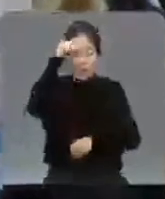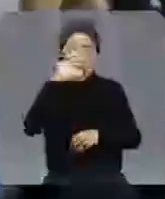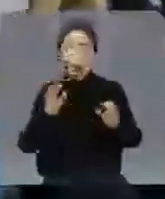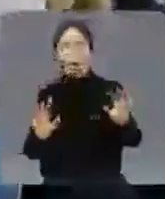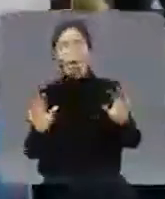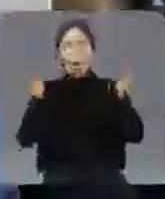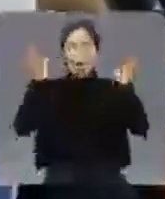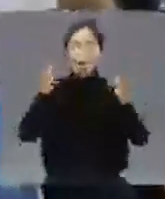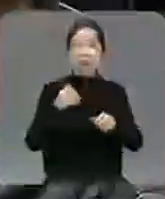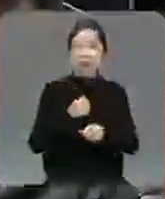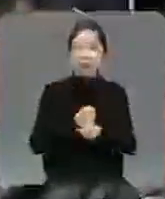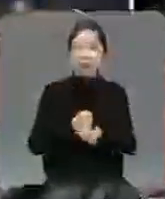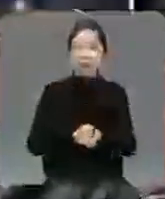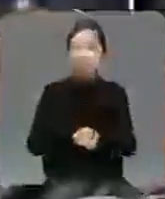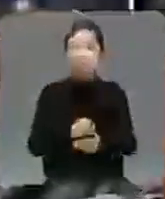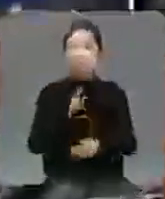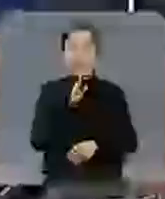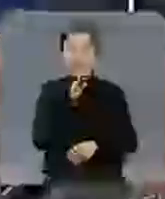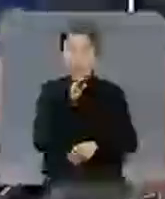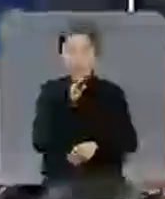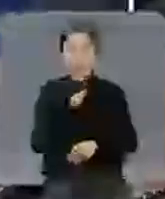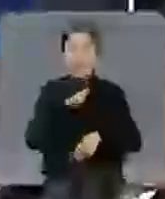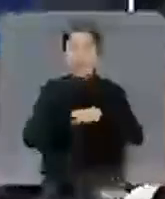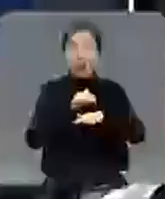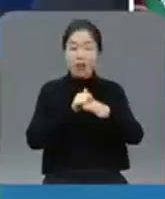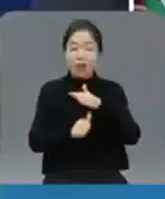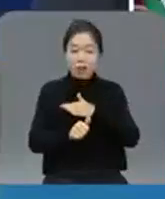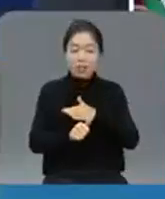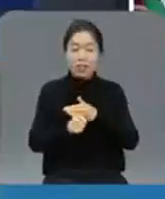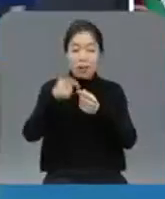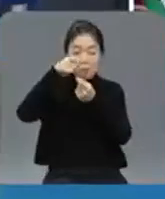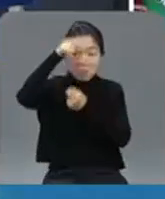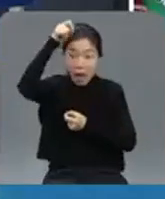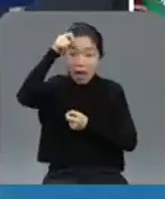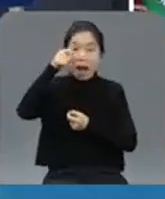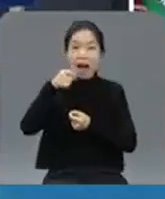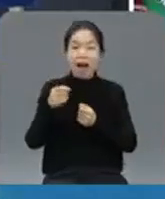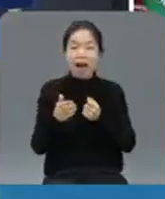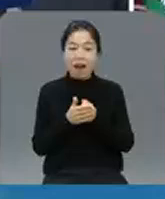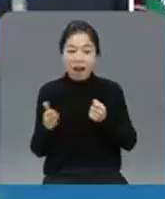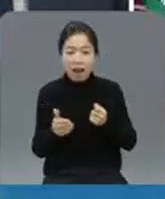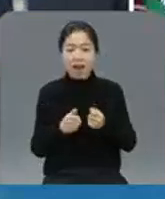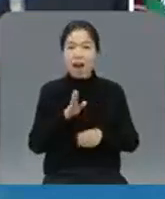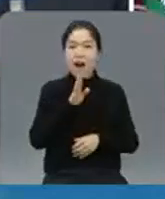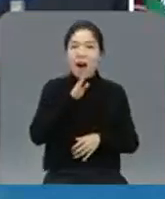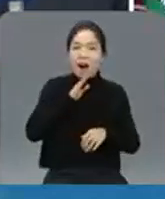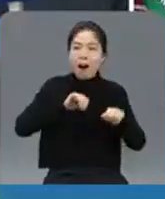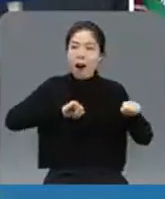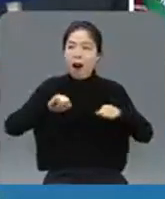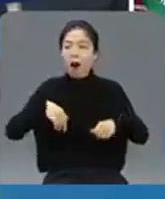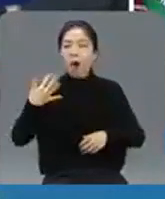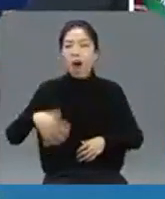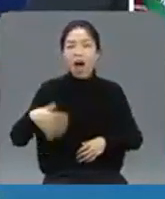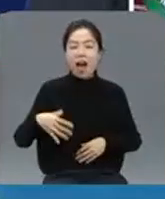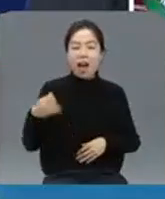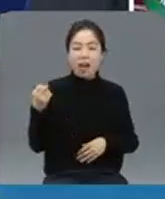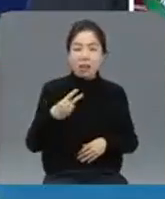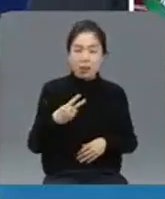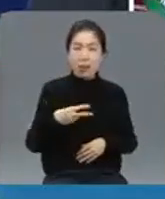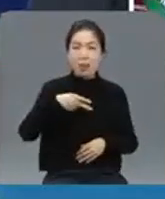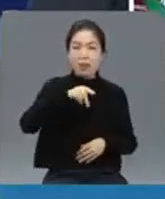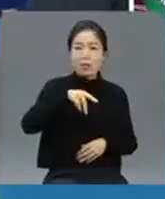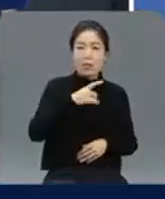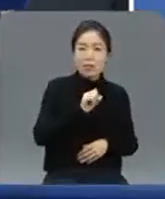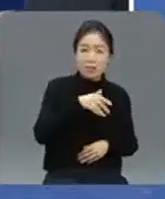감추지 못합니다 실제로 그 선수들을 바로 눈앞에서 볼 수 있어 가지고 너무 박진감 넘치고 또